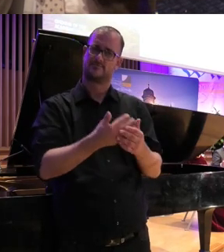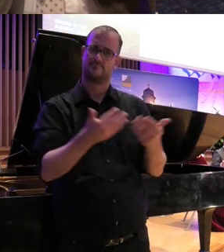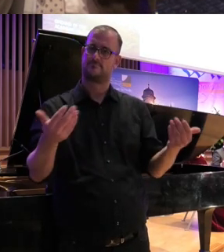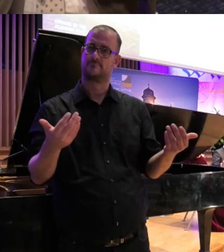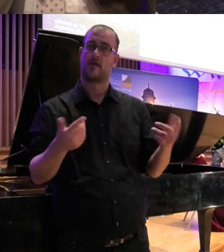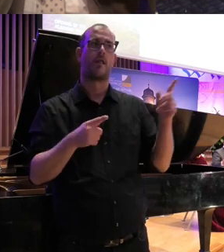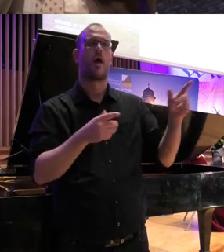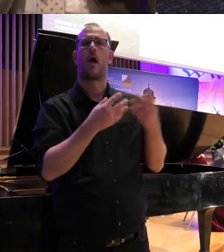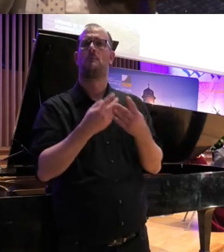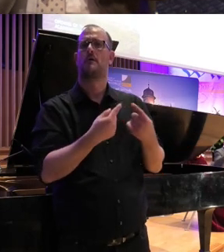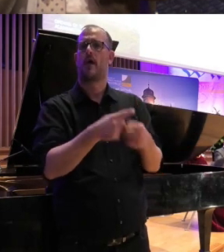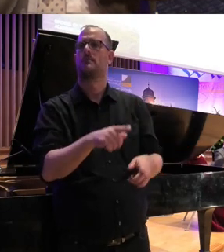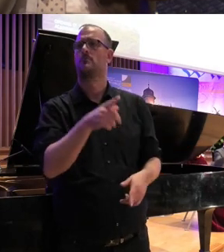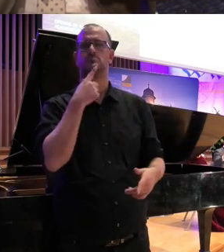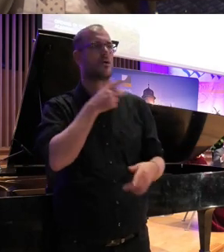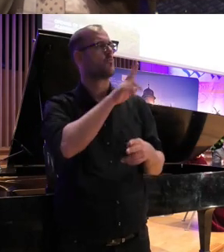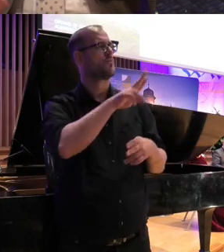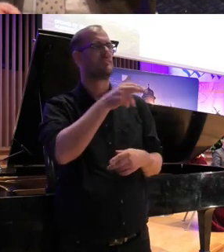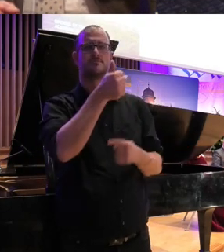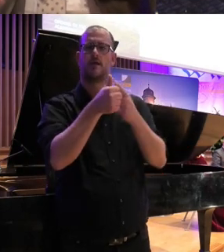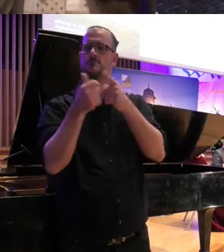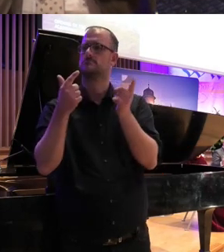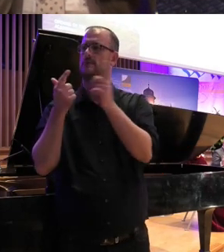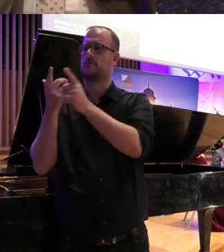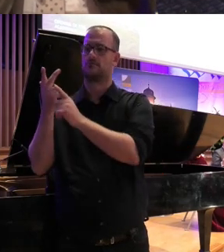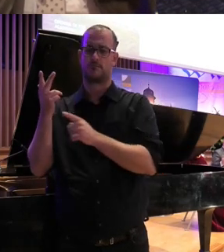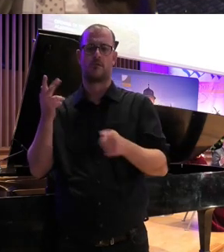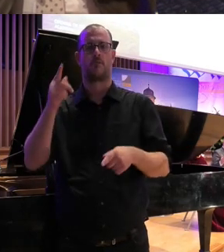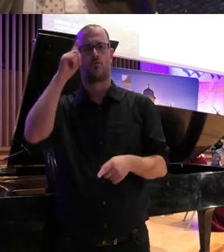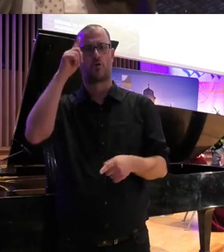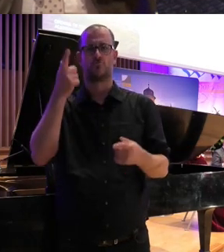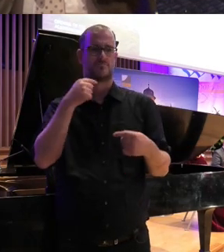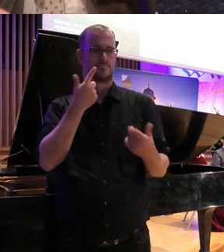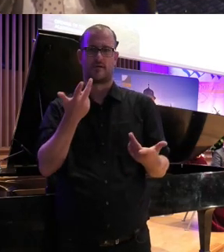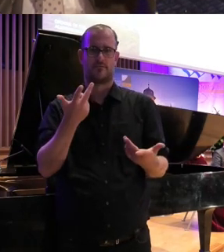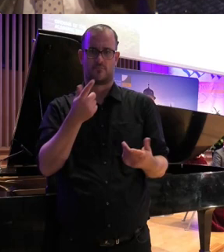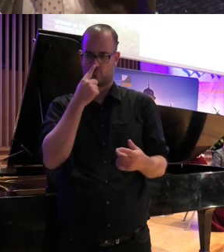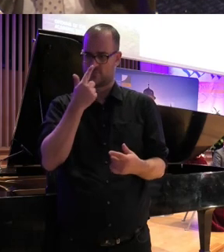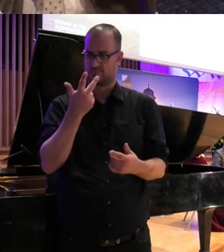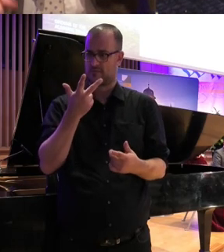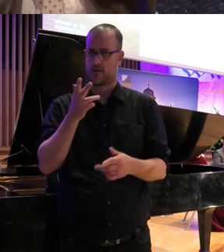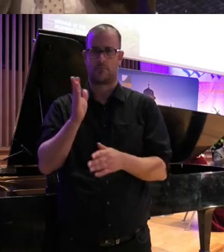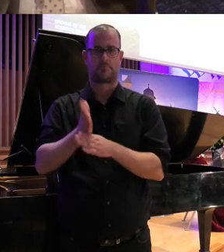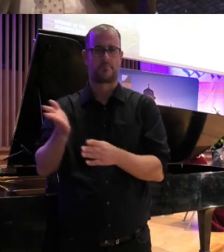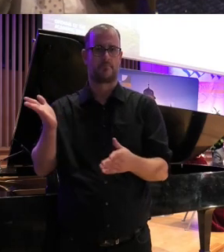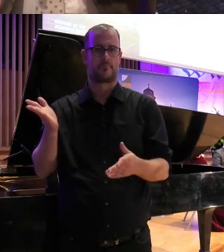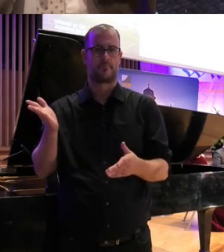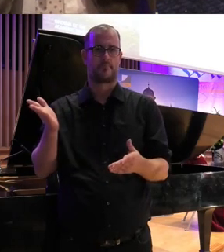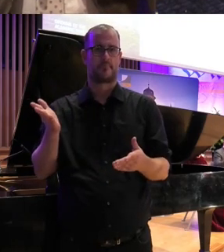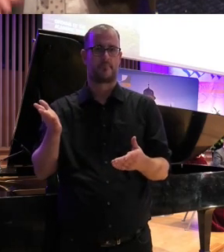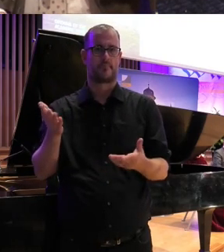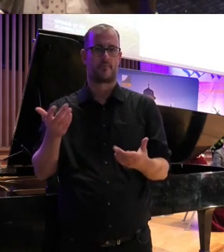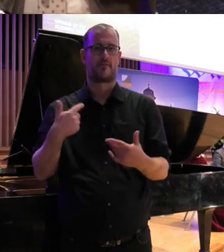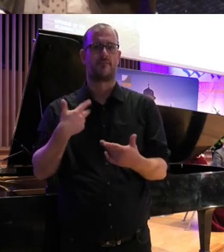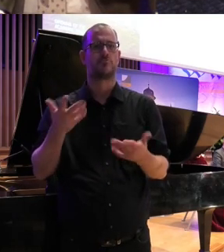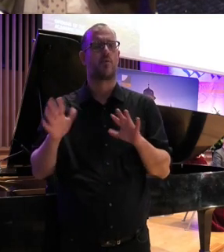USA tut, wo man sagen kann, es gibt halt Universität 1, 2, 3, aber da müsste man in Deutschland ehrlich sein, da gäbe es nur 2 oder 3, die auf dem Niveau von